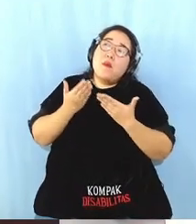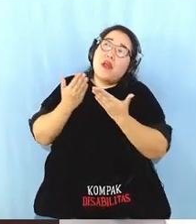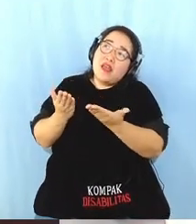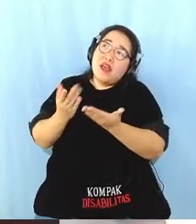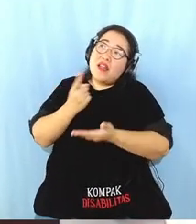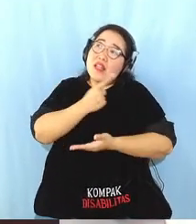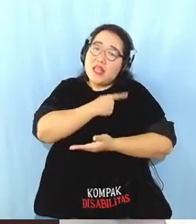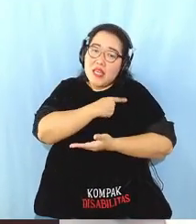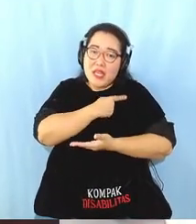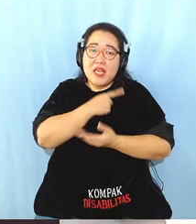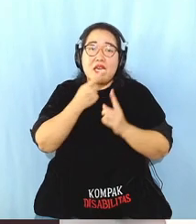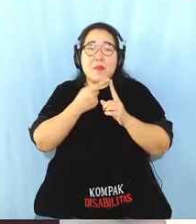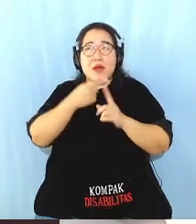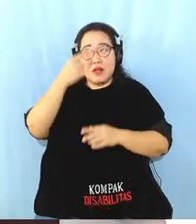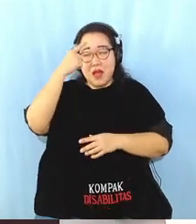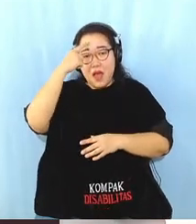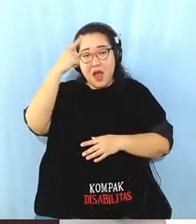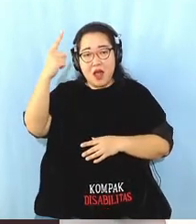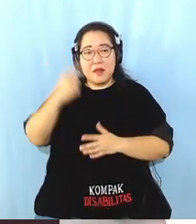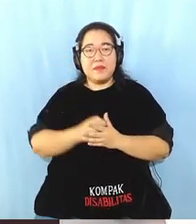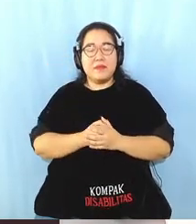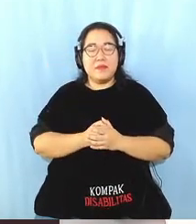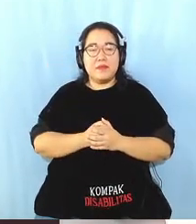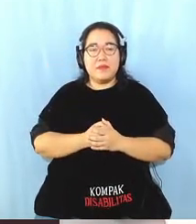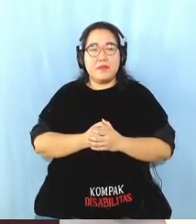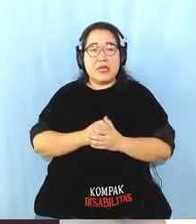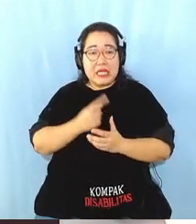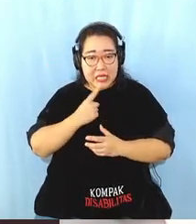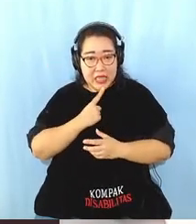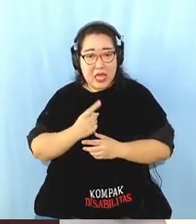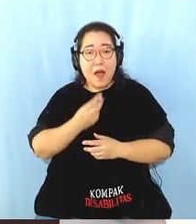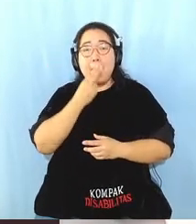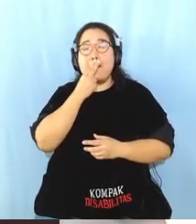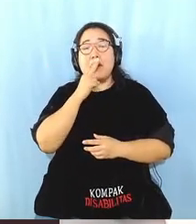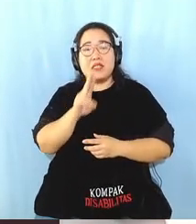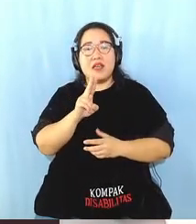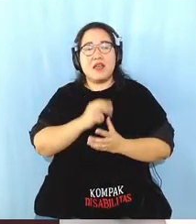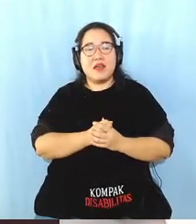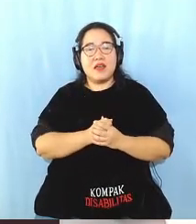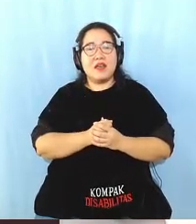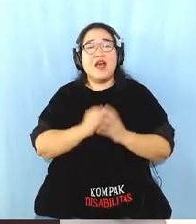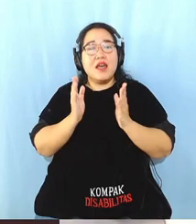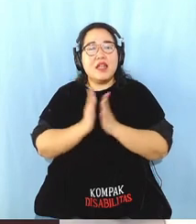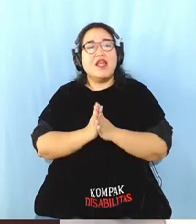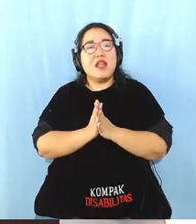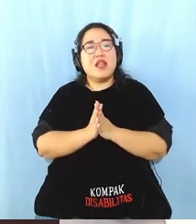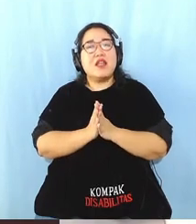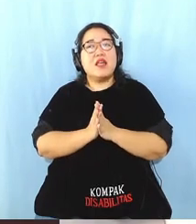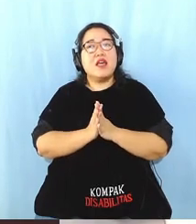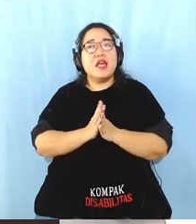kita. Kita percaya. Dan saya berharap perayaan Pekan Suci ini